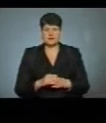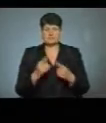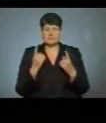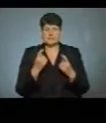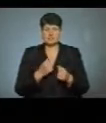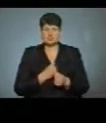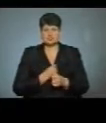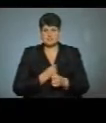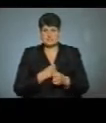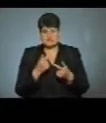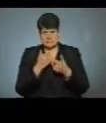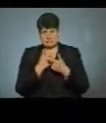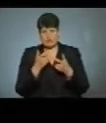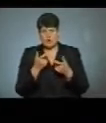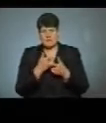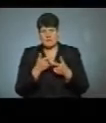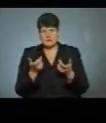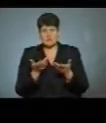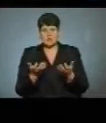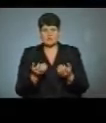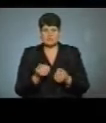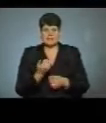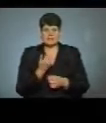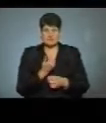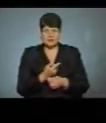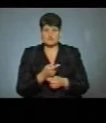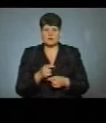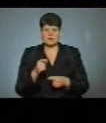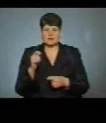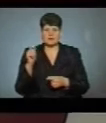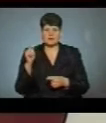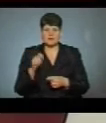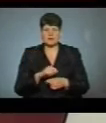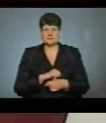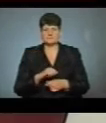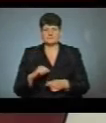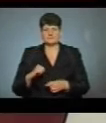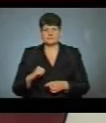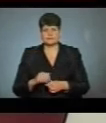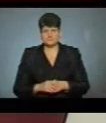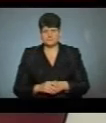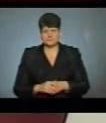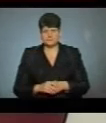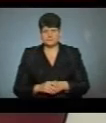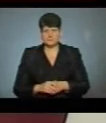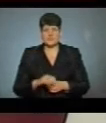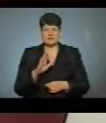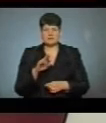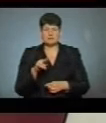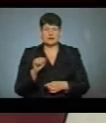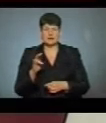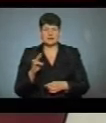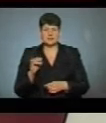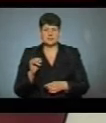жаль, за інформацією, яка отримана від них, вони добиралися самостійно. За словами Володимира Паничева,